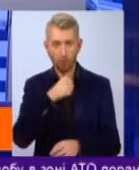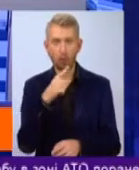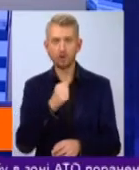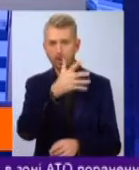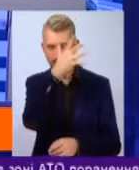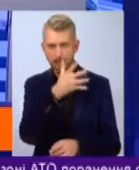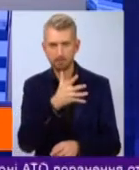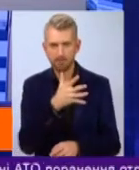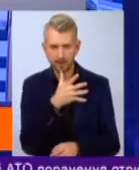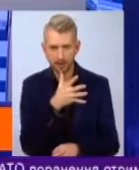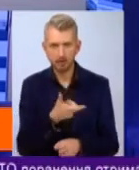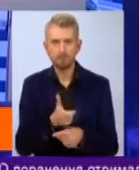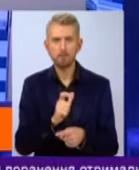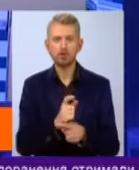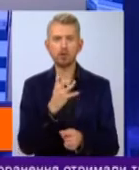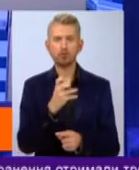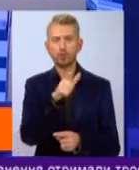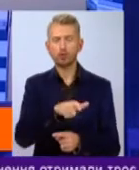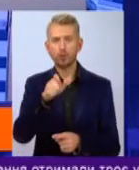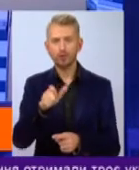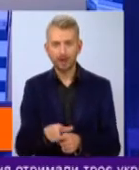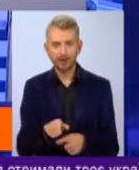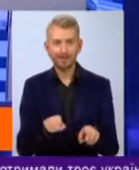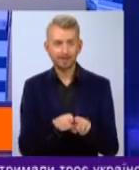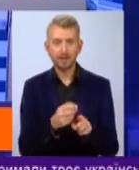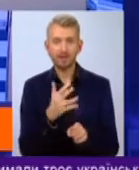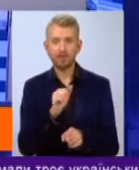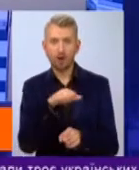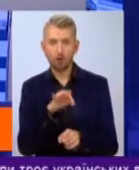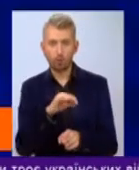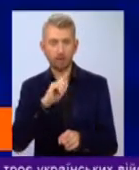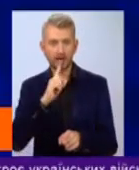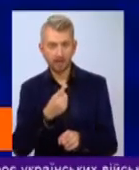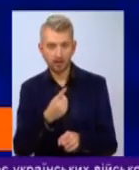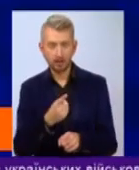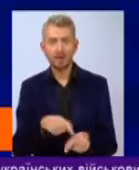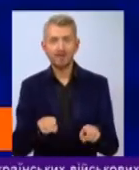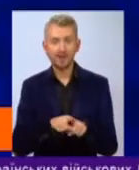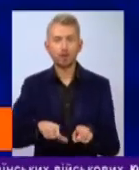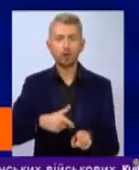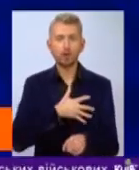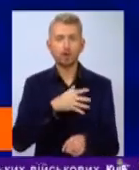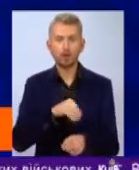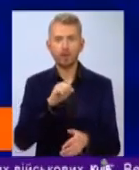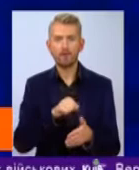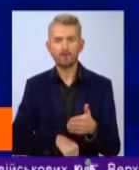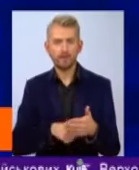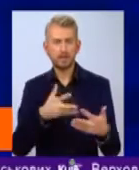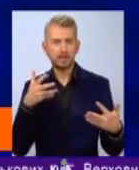5 місяців більше 400 людей, скільки в АТО за рік, стільки на дорогах загинуло від